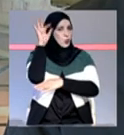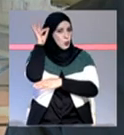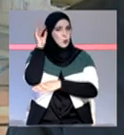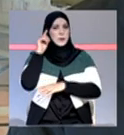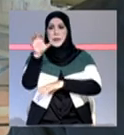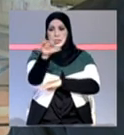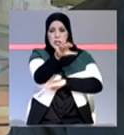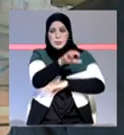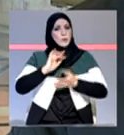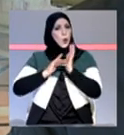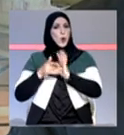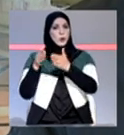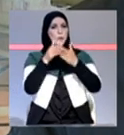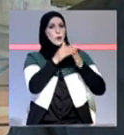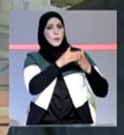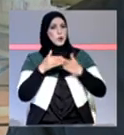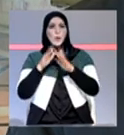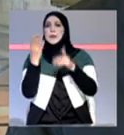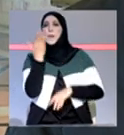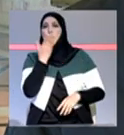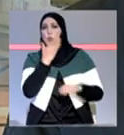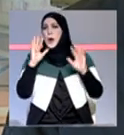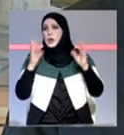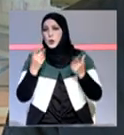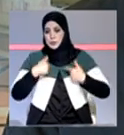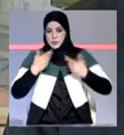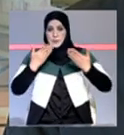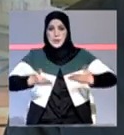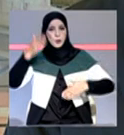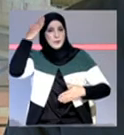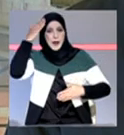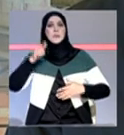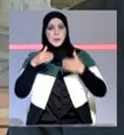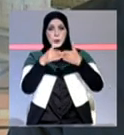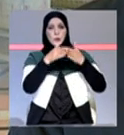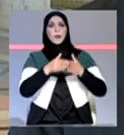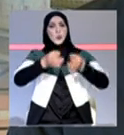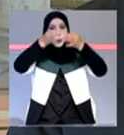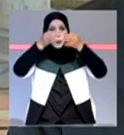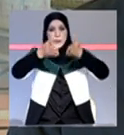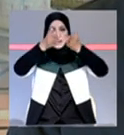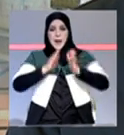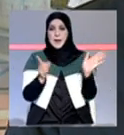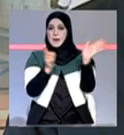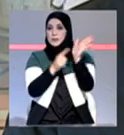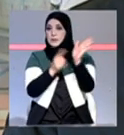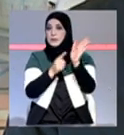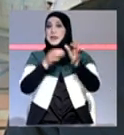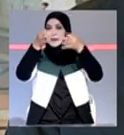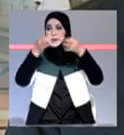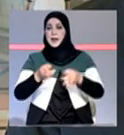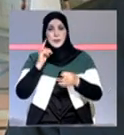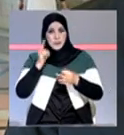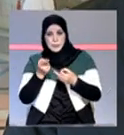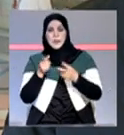الجهات والمطالب الشعبيه الموجوده احنا نعرف اليوم مطالب مشروعه مطالب اه شرعيه ان صحت العباره نتيجه اتفاقات ومع او